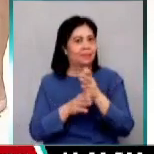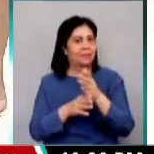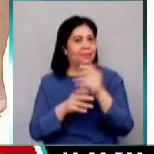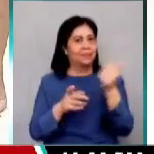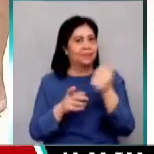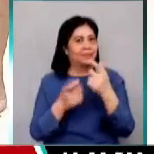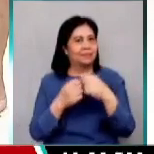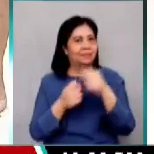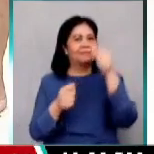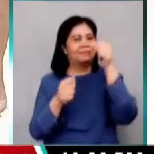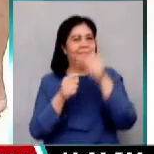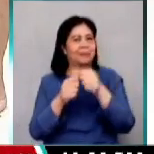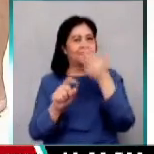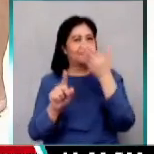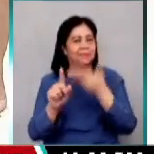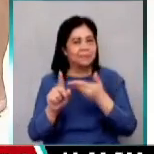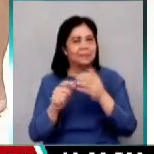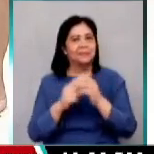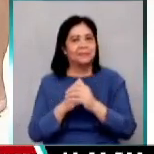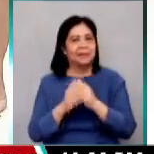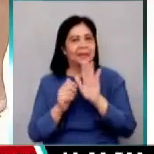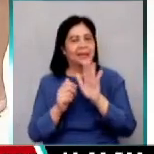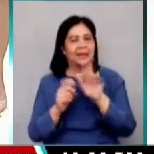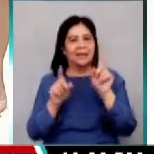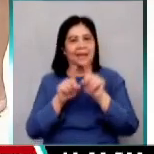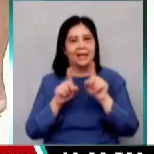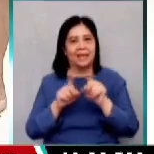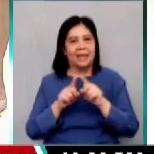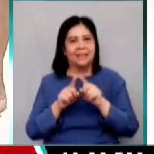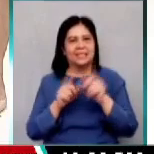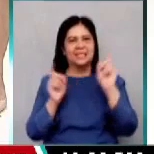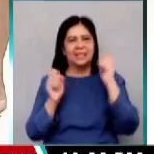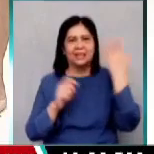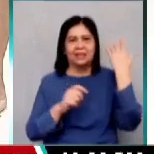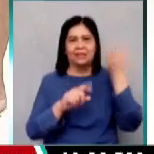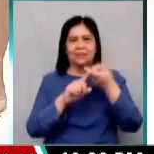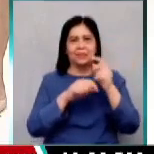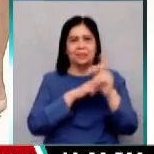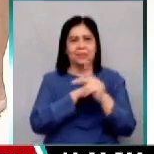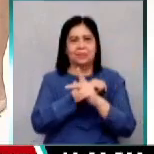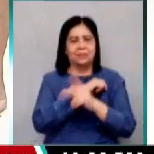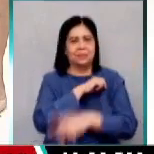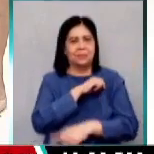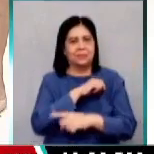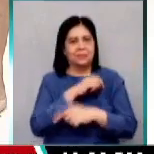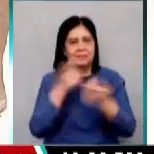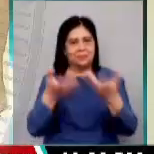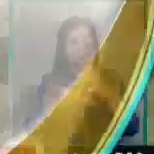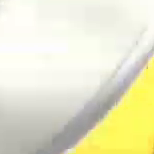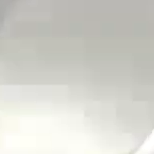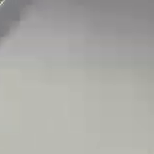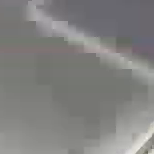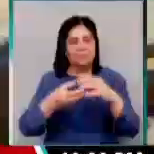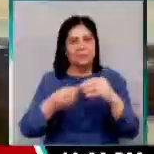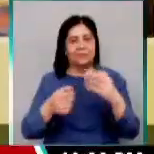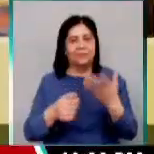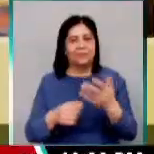sa kanya raw ng kanyang pagiging prondi. Tara't ma-inspire sa kwento ni Raffy Tima.